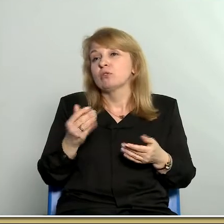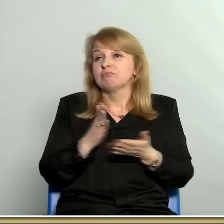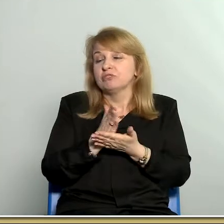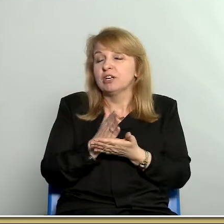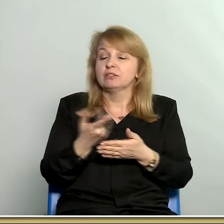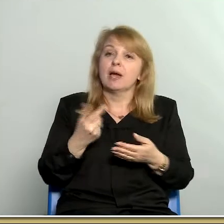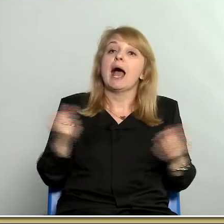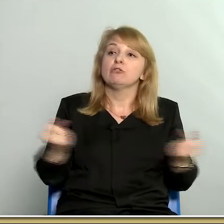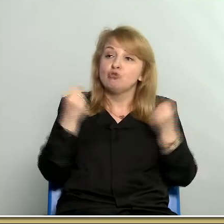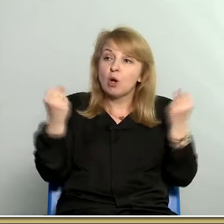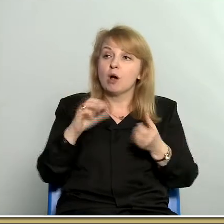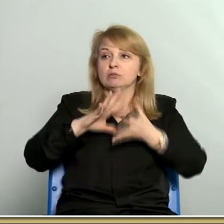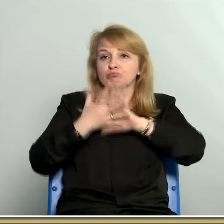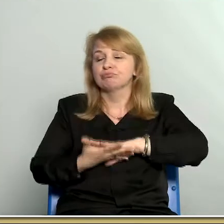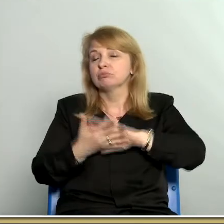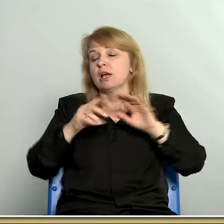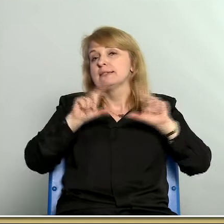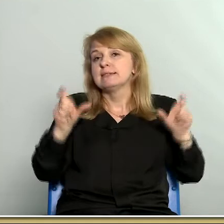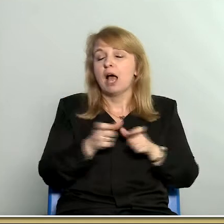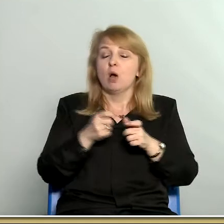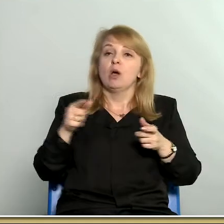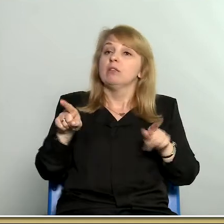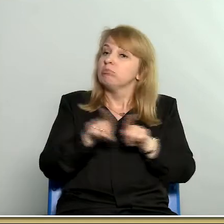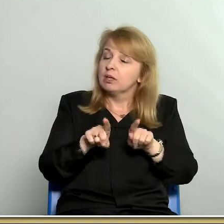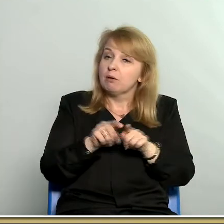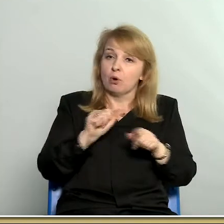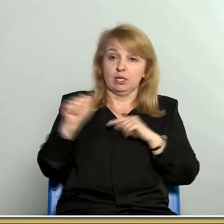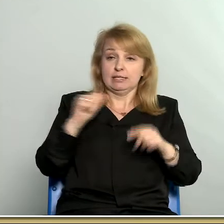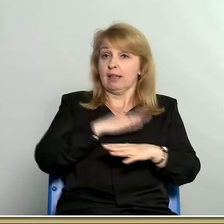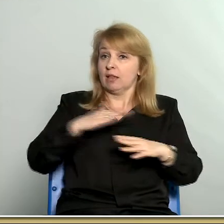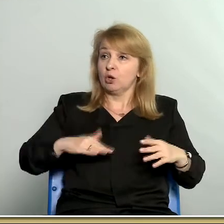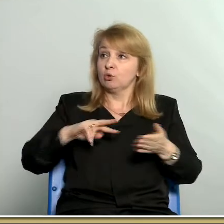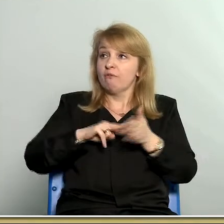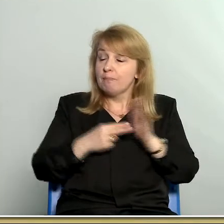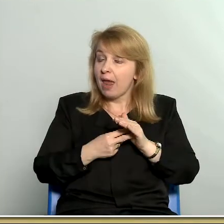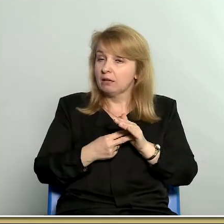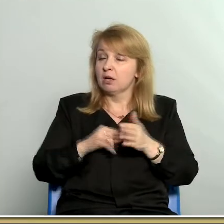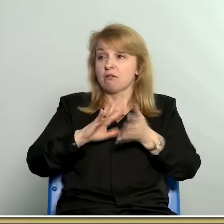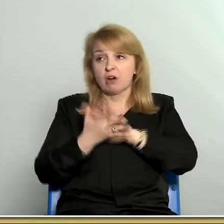rewitalizacyjnym, o czym Państwu mówiłam. jednej strony, ponieważ jest Narodowy Plan Rewitalizacji,